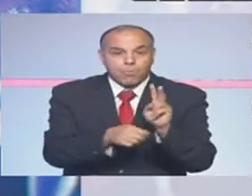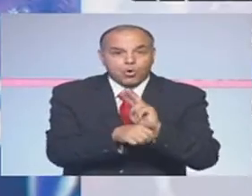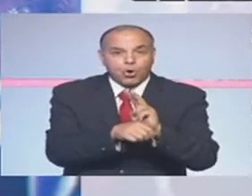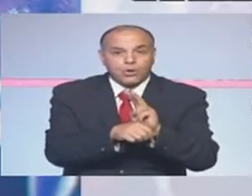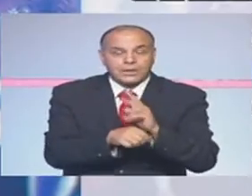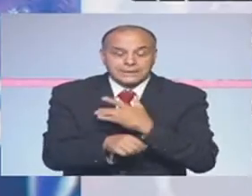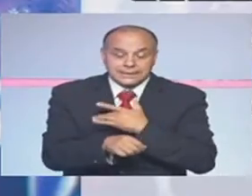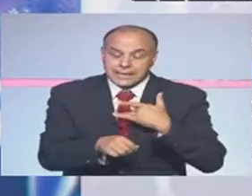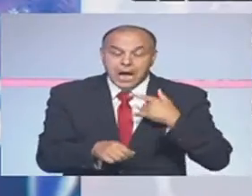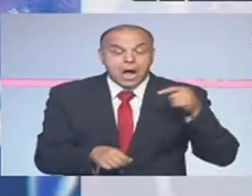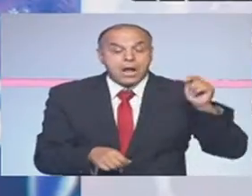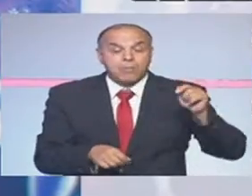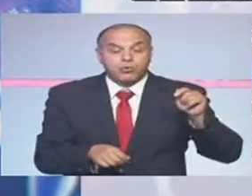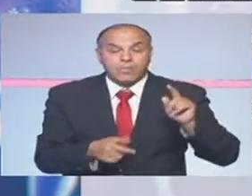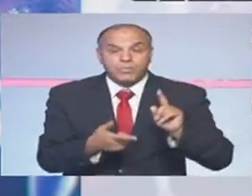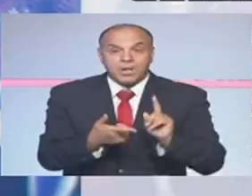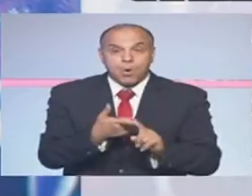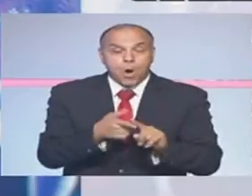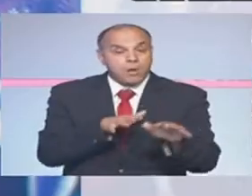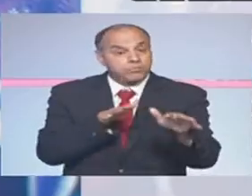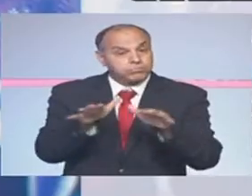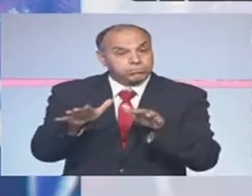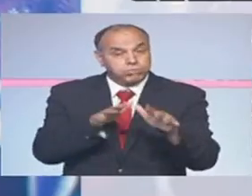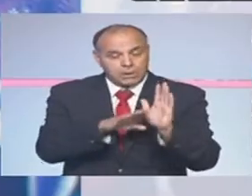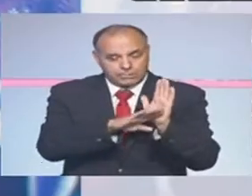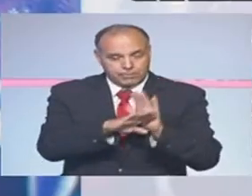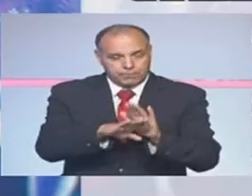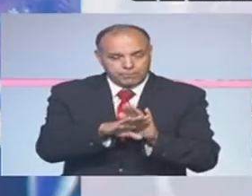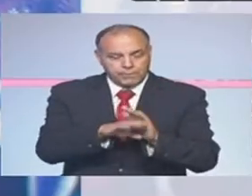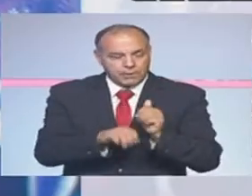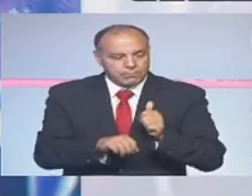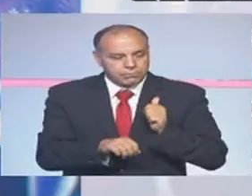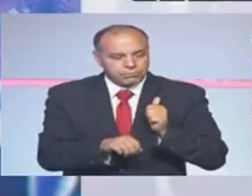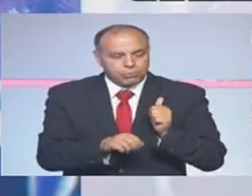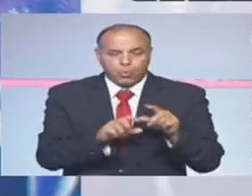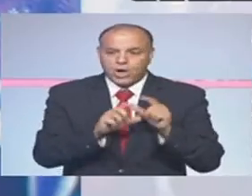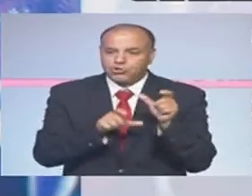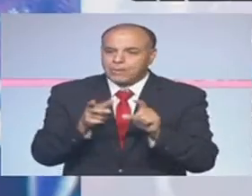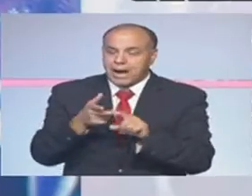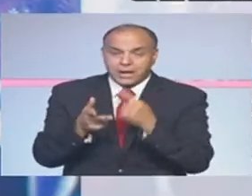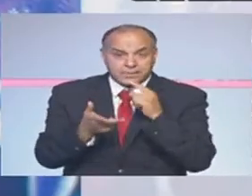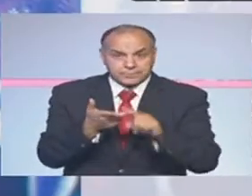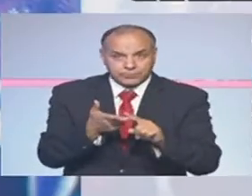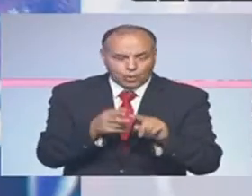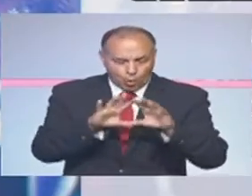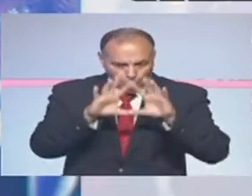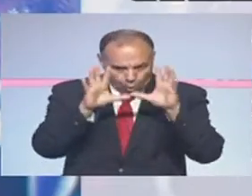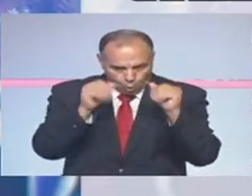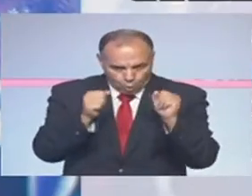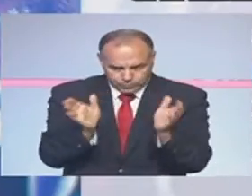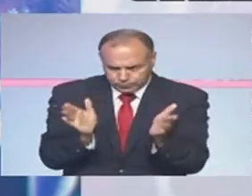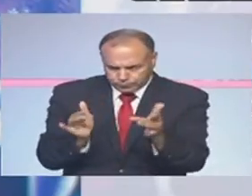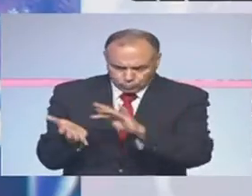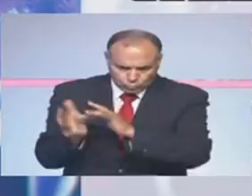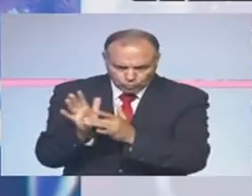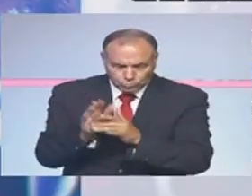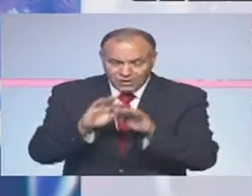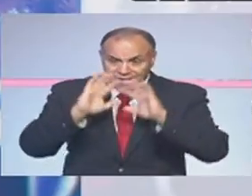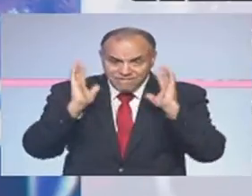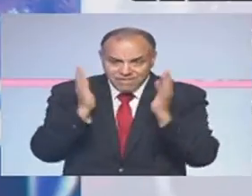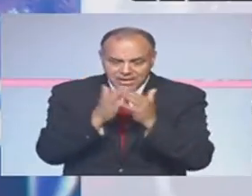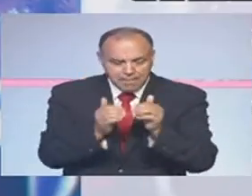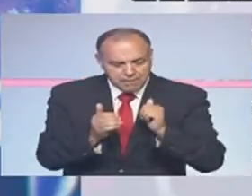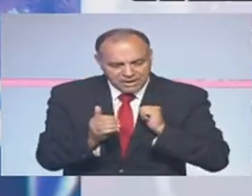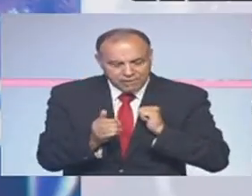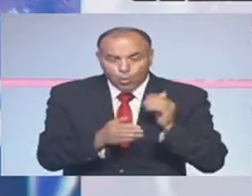البروتوكولات الصحيه والاجراءات الوقائيه الفرديه والجماعيه بكافه القطاعات والفضائيات